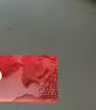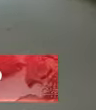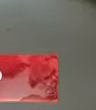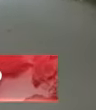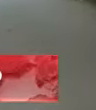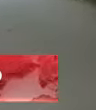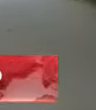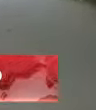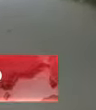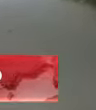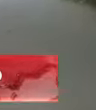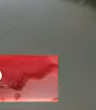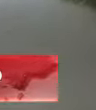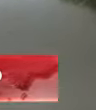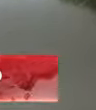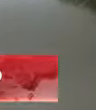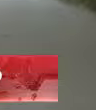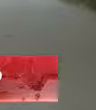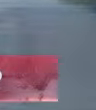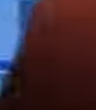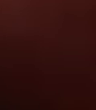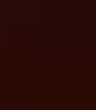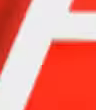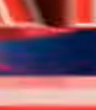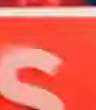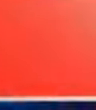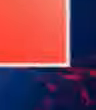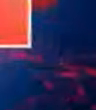жағдай жариялана ма? Мен Бақыт Қазанғапқызы айтамын.